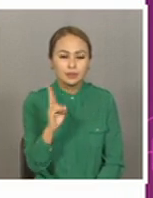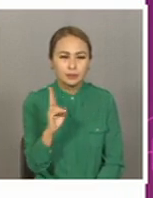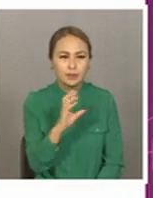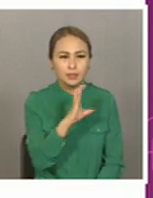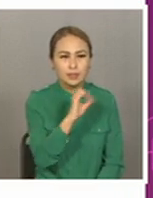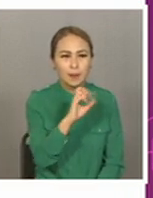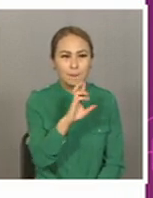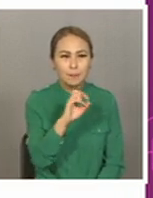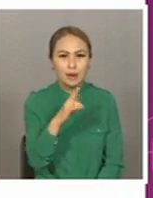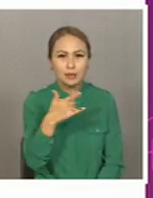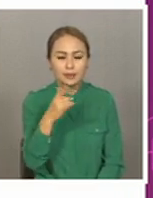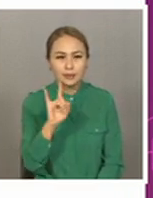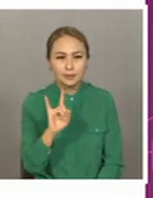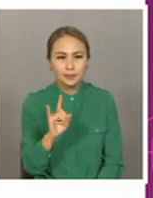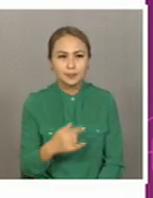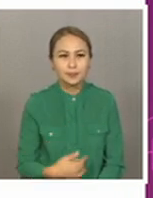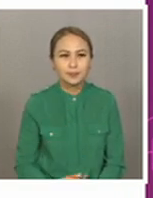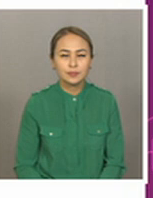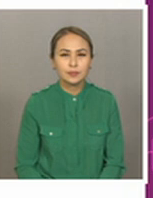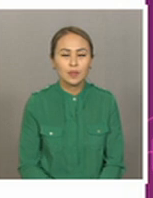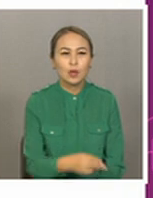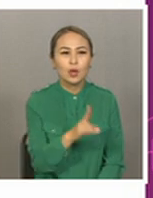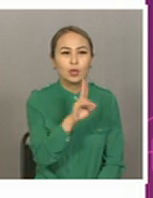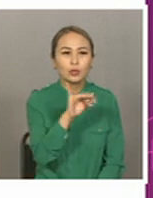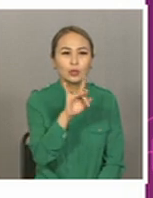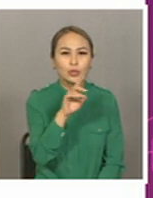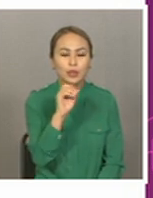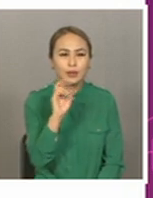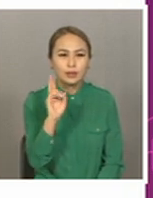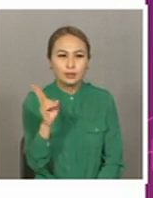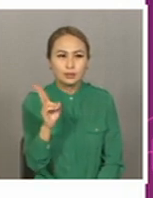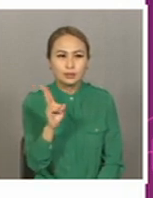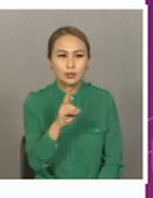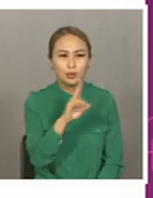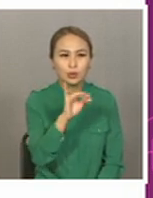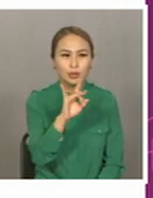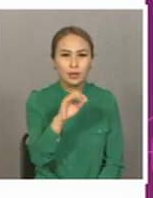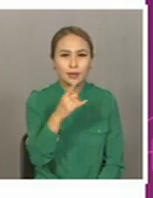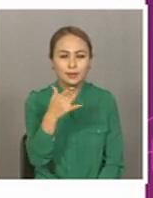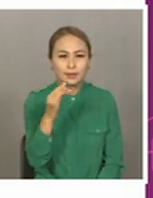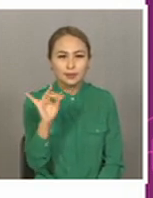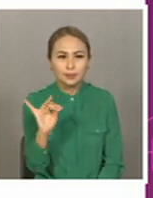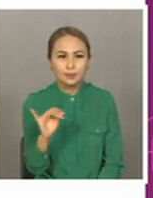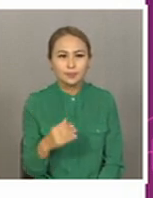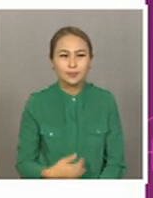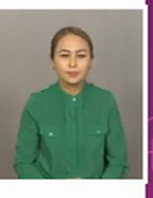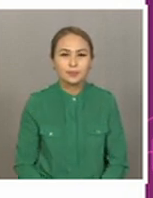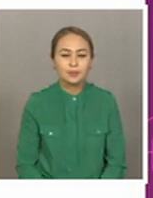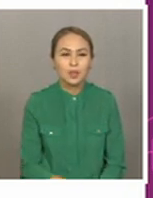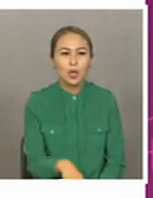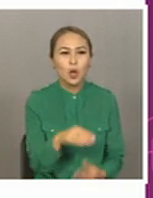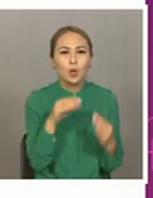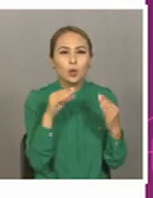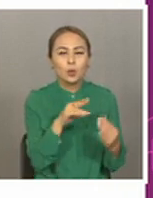сабақ, сабағы, күрек, күрегі,